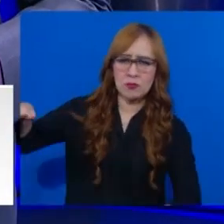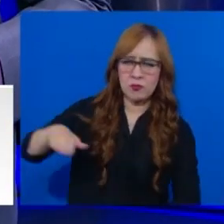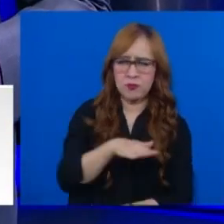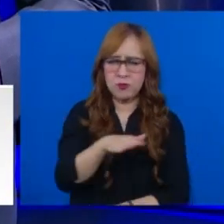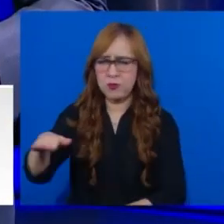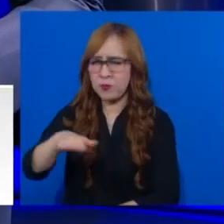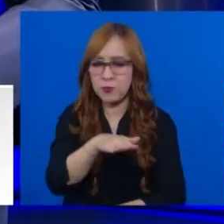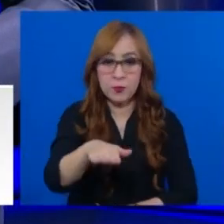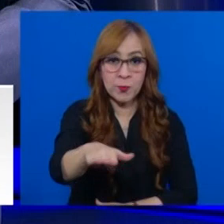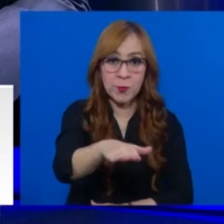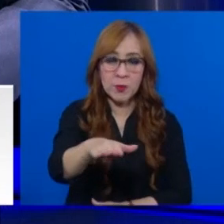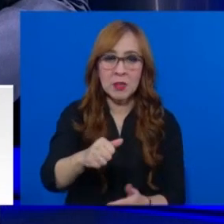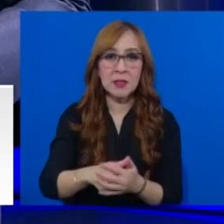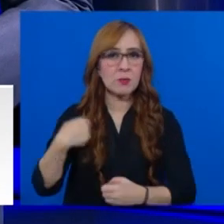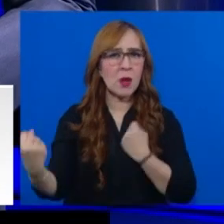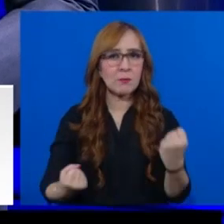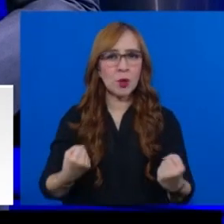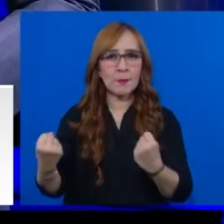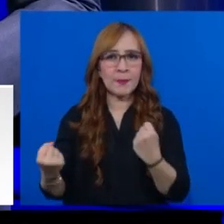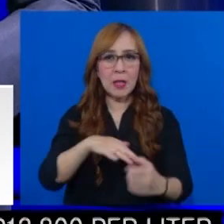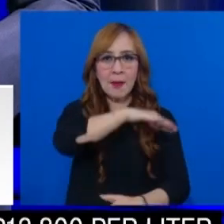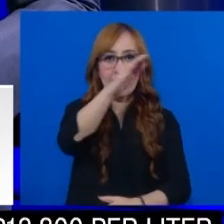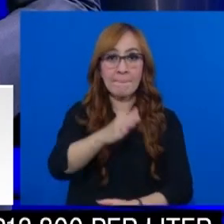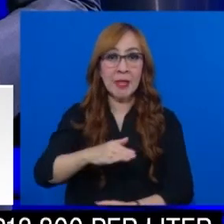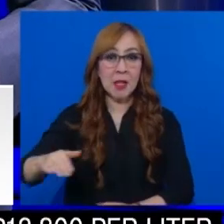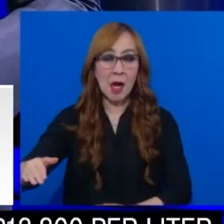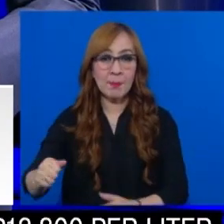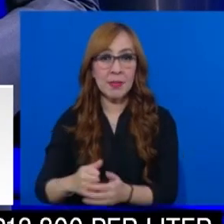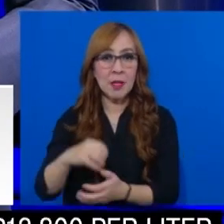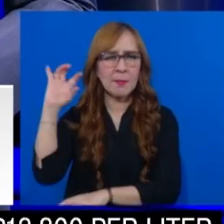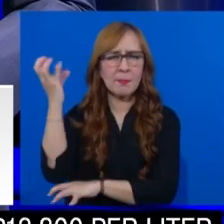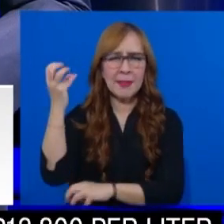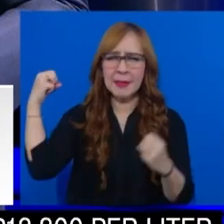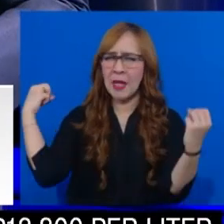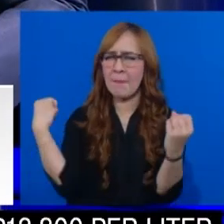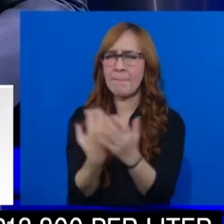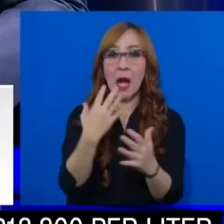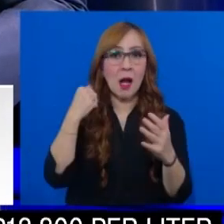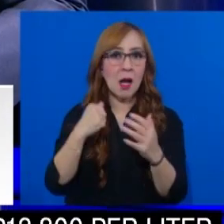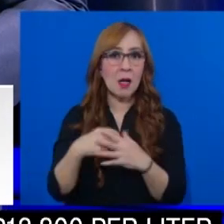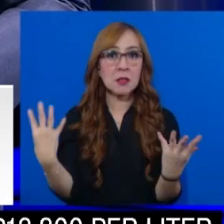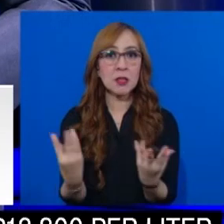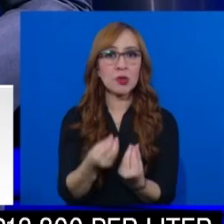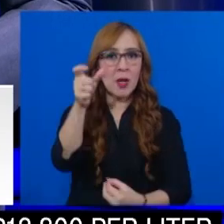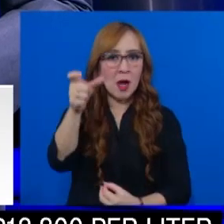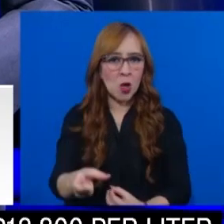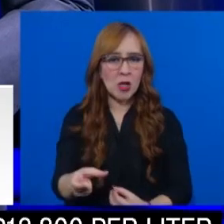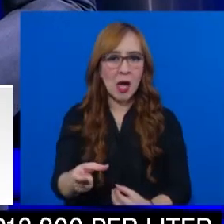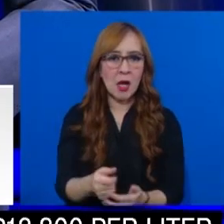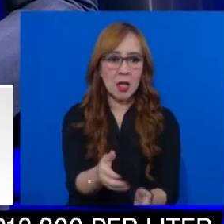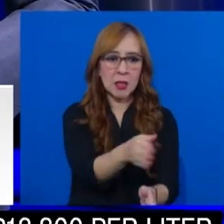dengan kecepatan tinggi, sebuah mobil jenis pick-up di Cilegon, Banten menabrak sejumlah orang yang tengah berada di sisi jalan